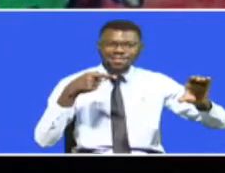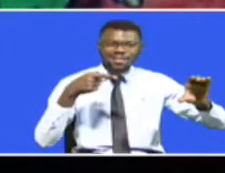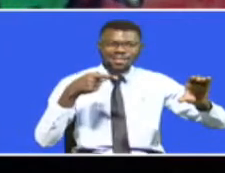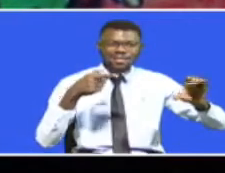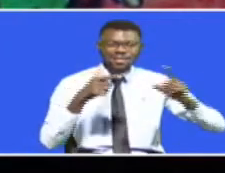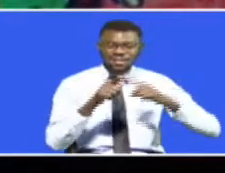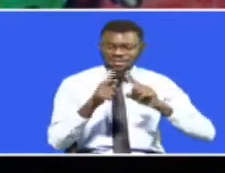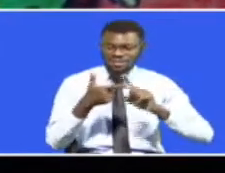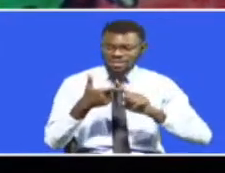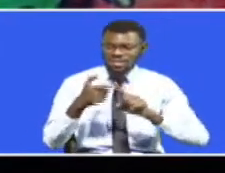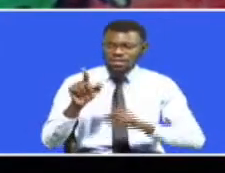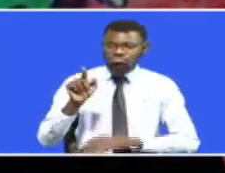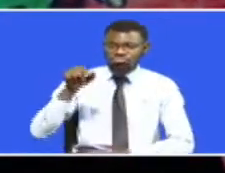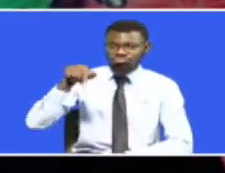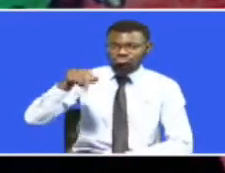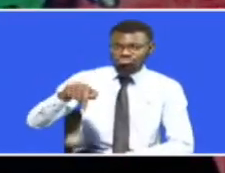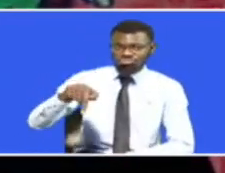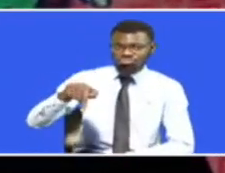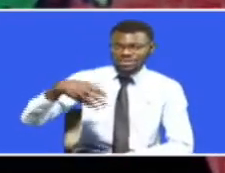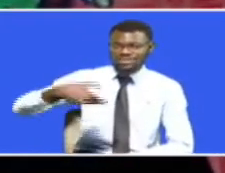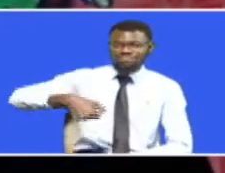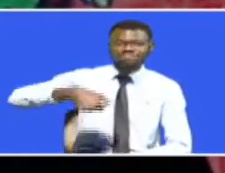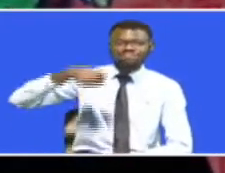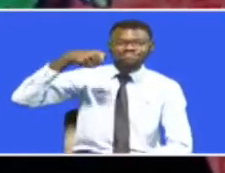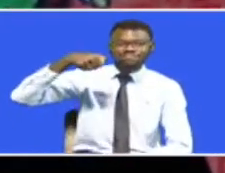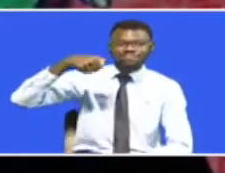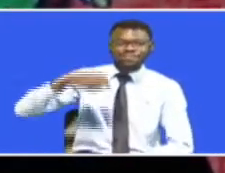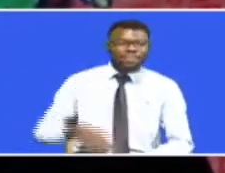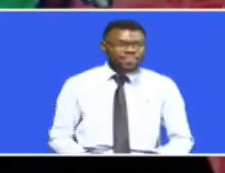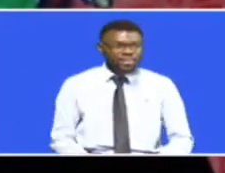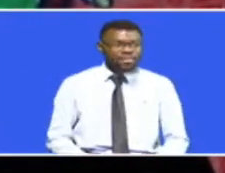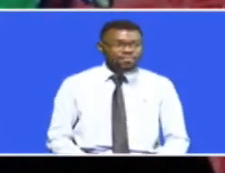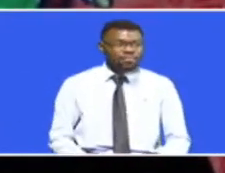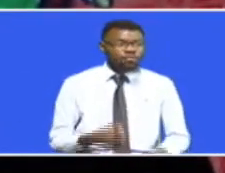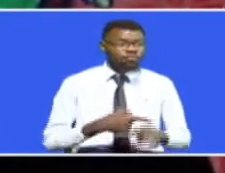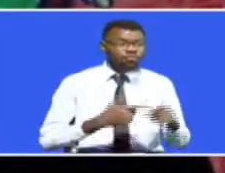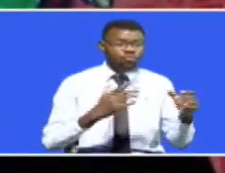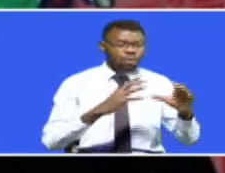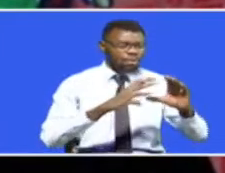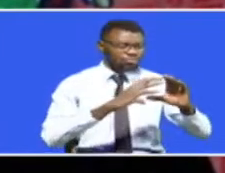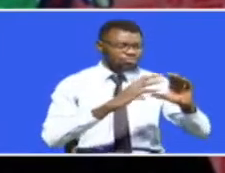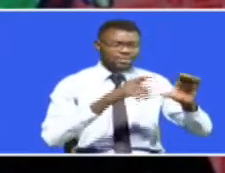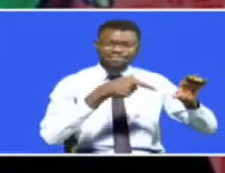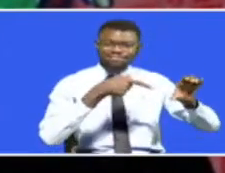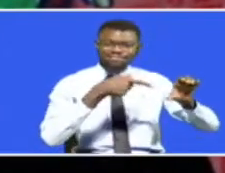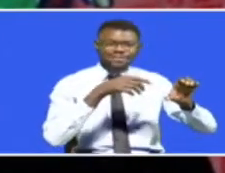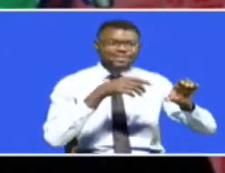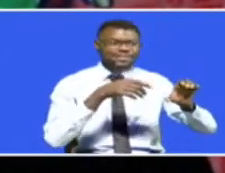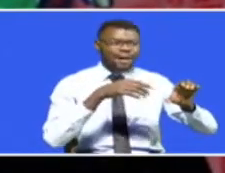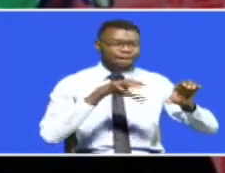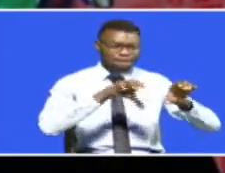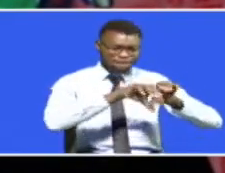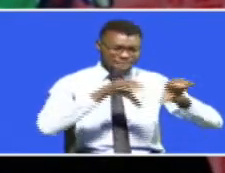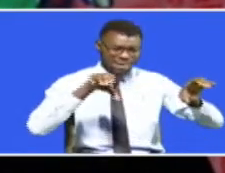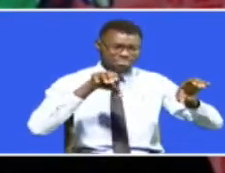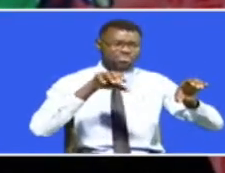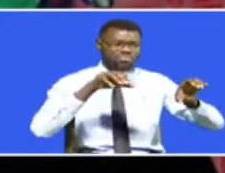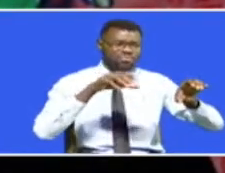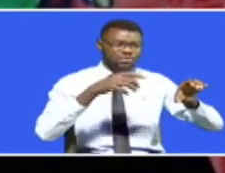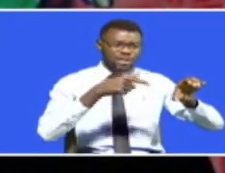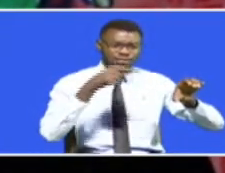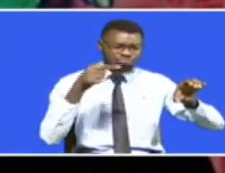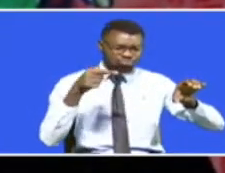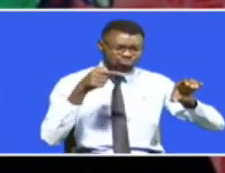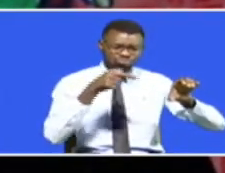na imepita kwa chuma fulani. So ikitoka kwa drum, ikishaiva, ikiiva, ikinini, inaingizwa